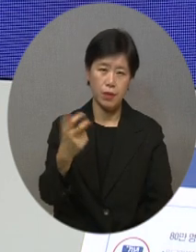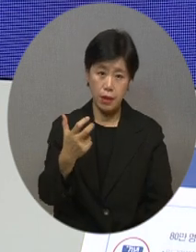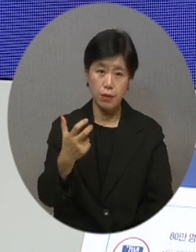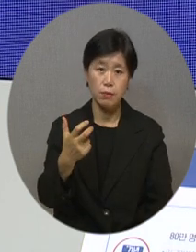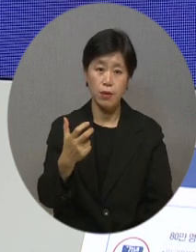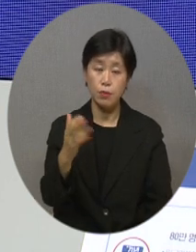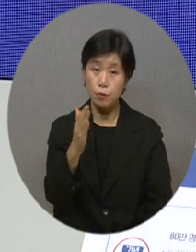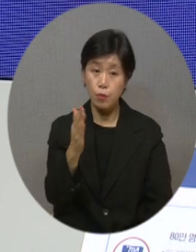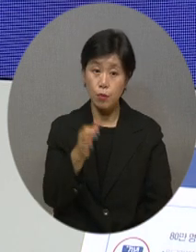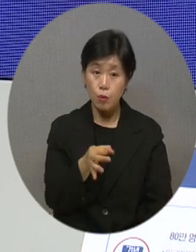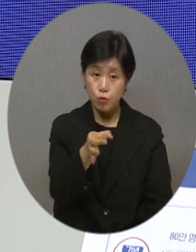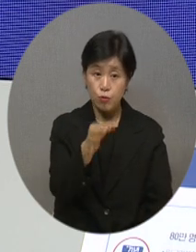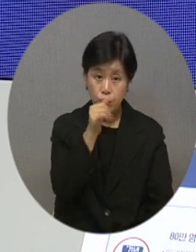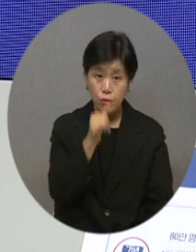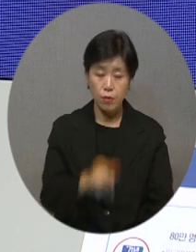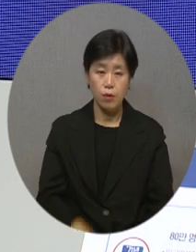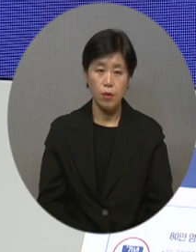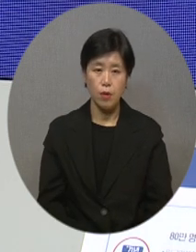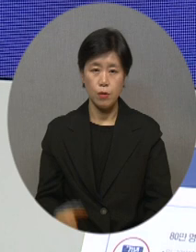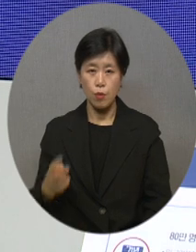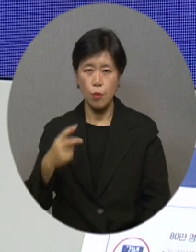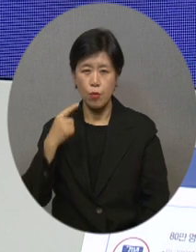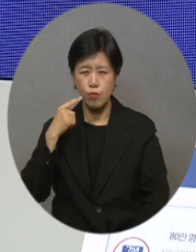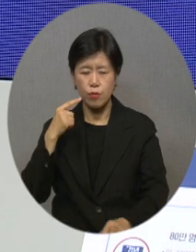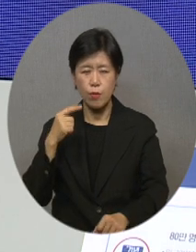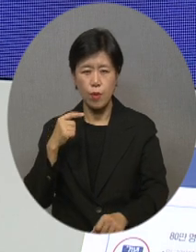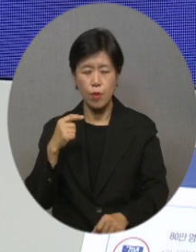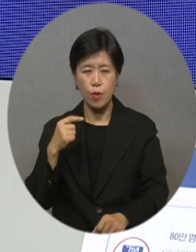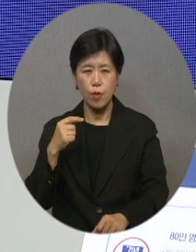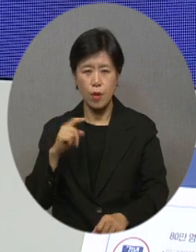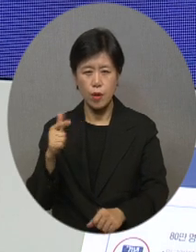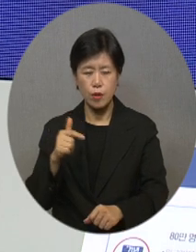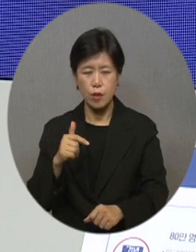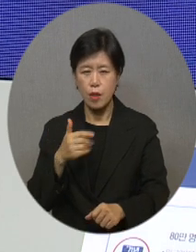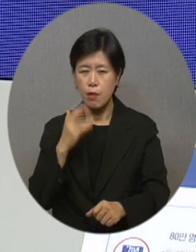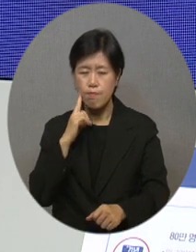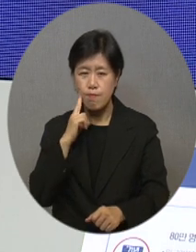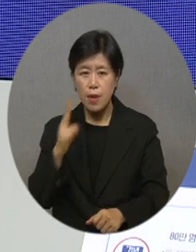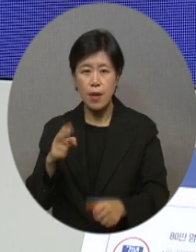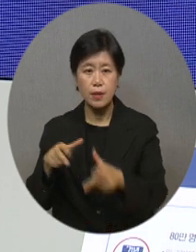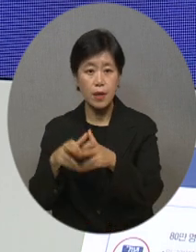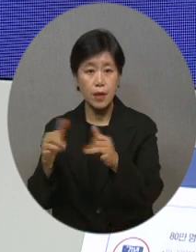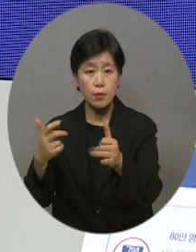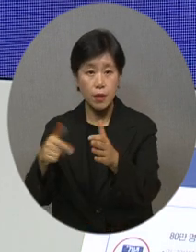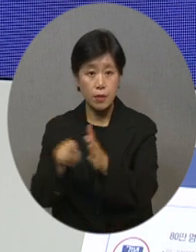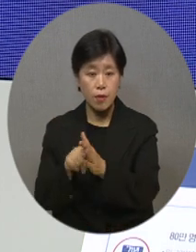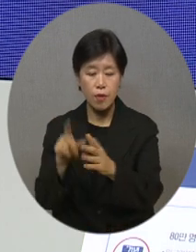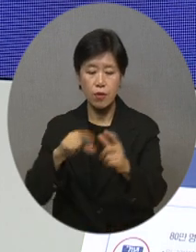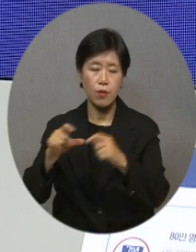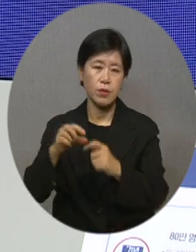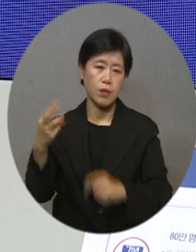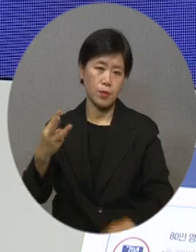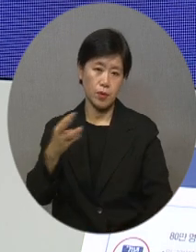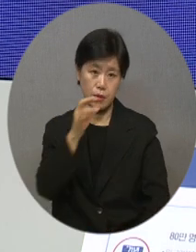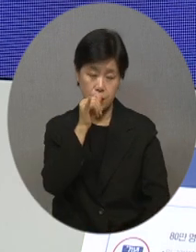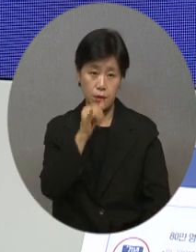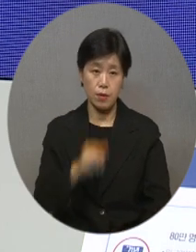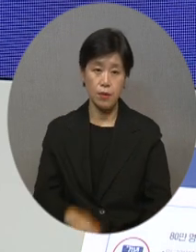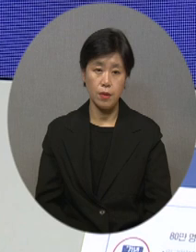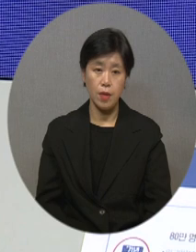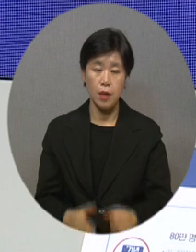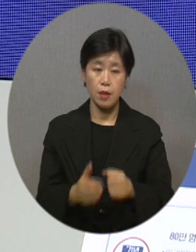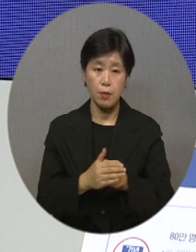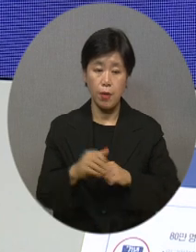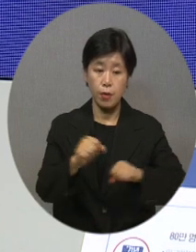이렇게 이렇게 중증 같은 경우는 가산 3,000원 주고 있는데요. 이것도 좀 놀려가지고 정말 활동보조를